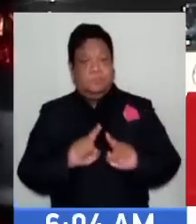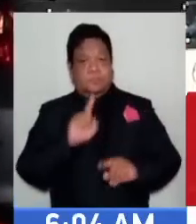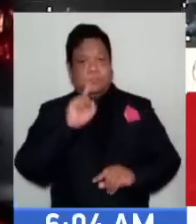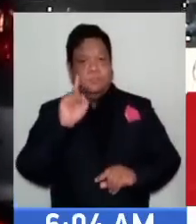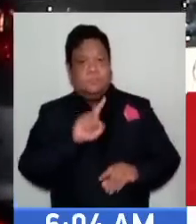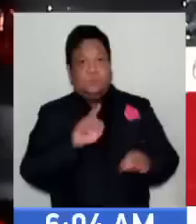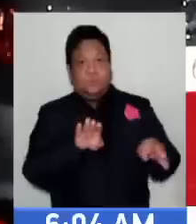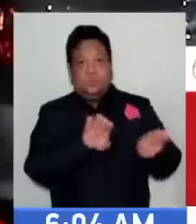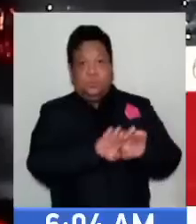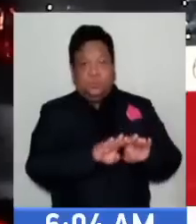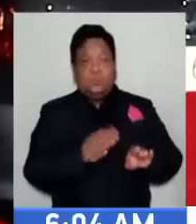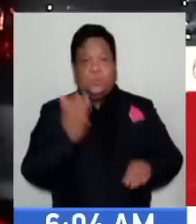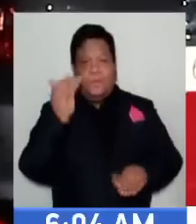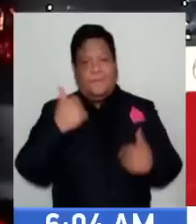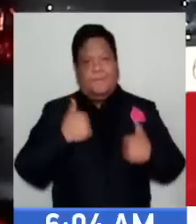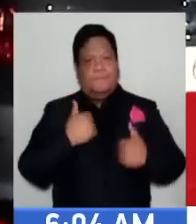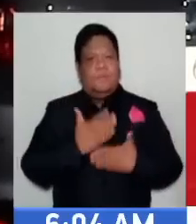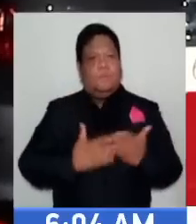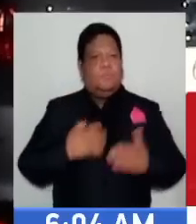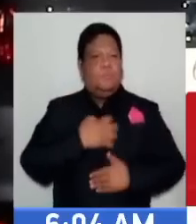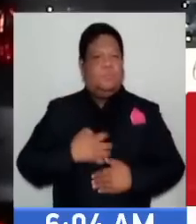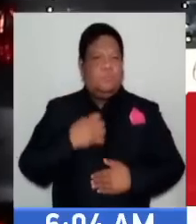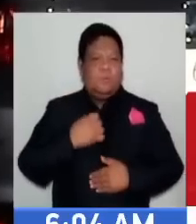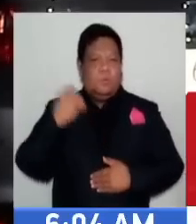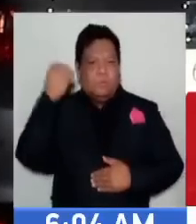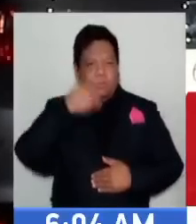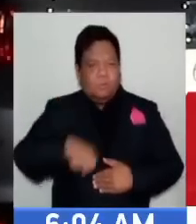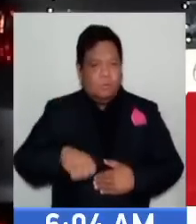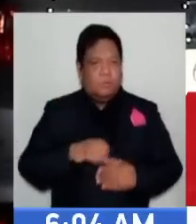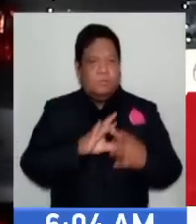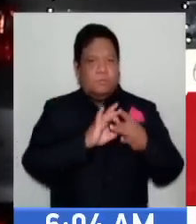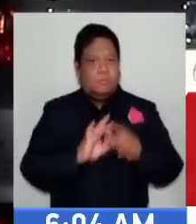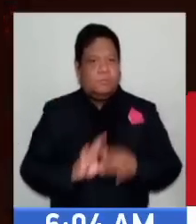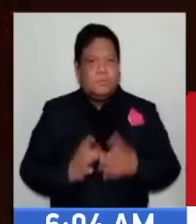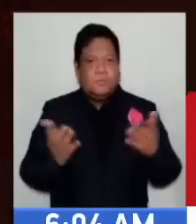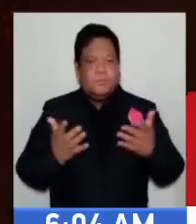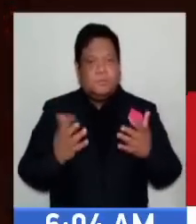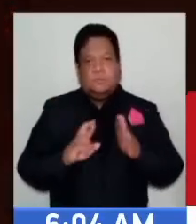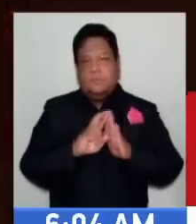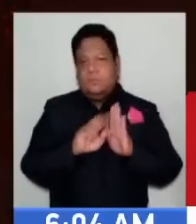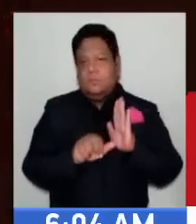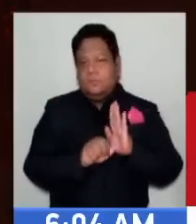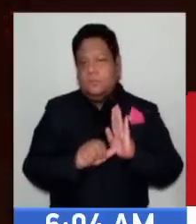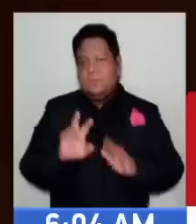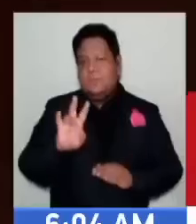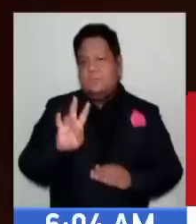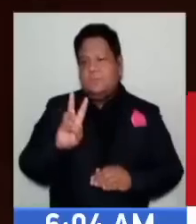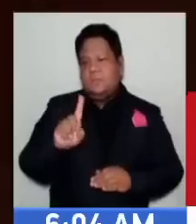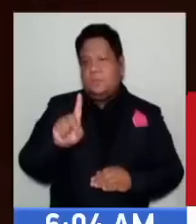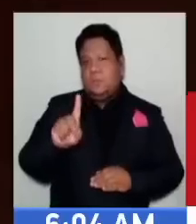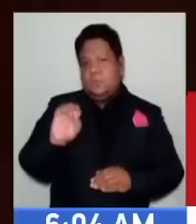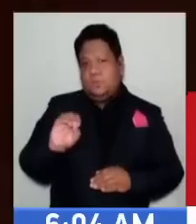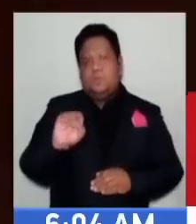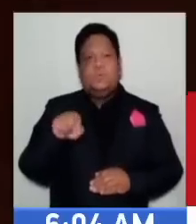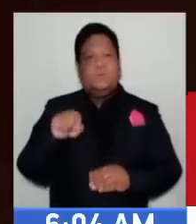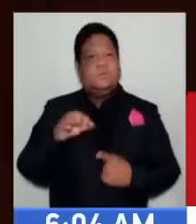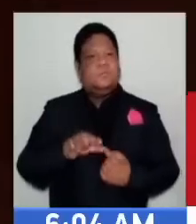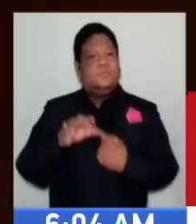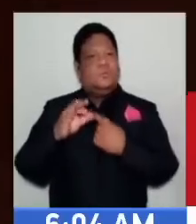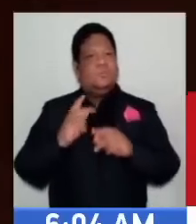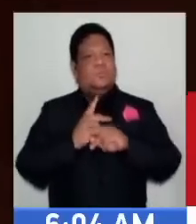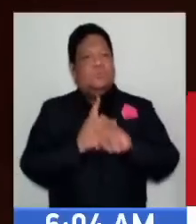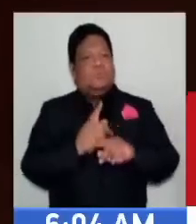sa ilang violation umano na may kinalaman sa Republic Act 7610 o ang Special Protection of Children Against Child